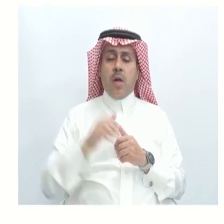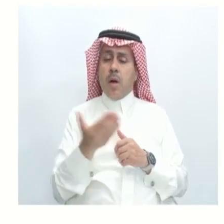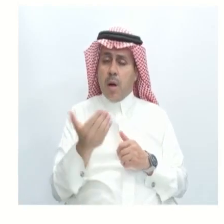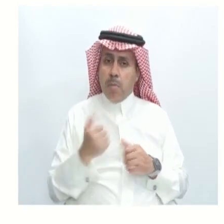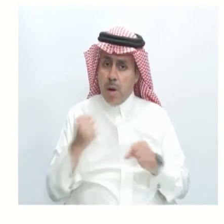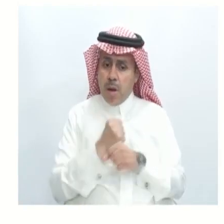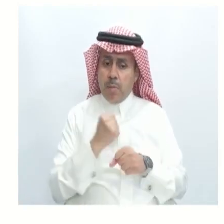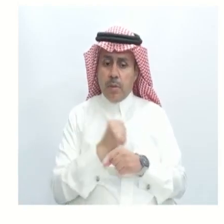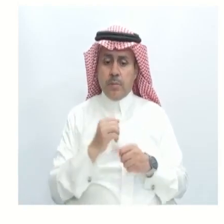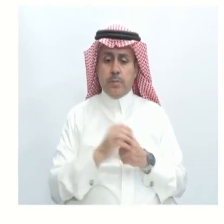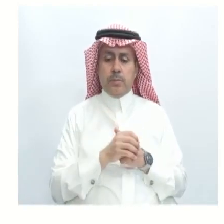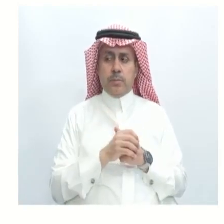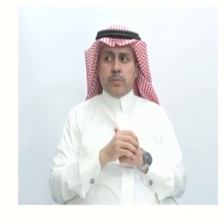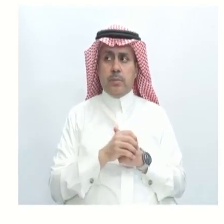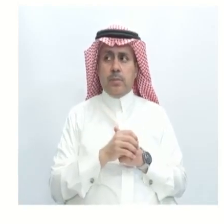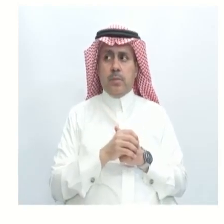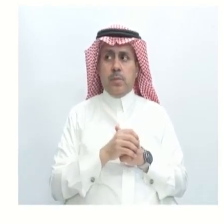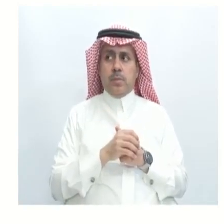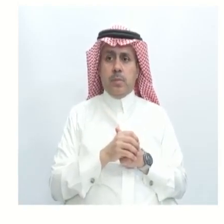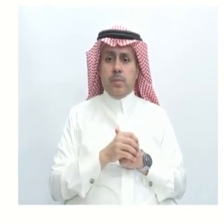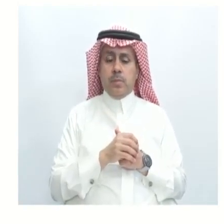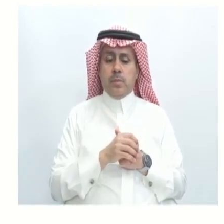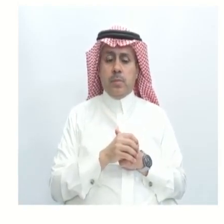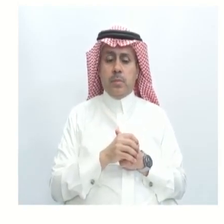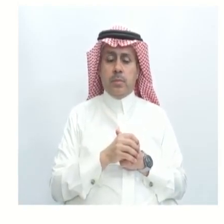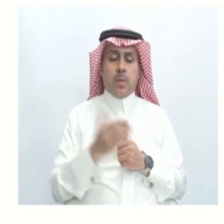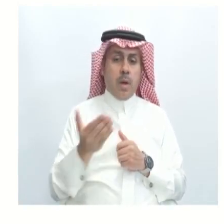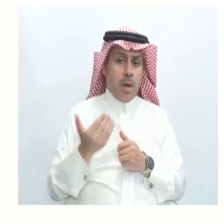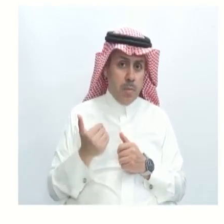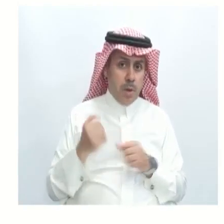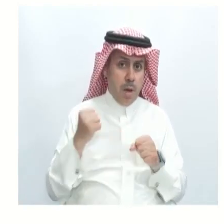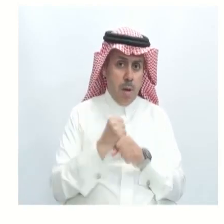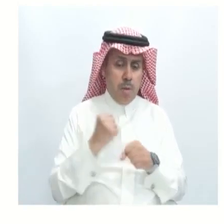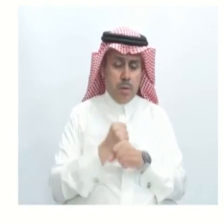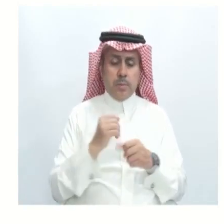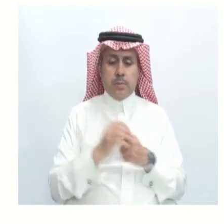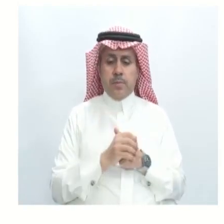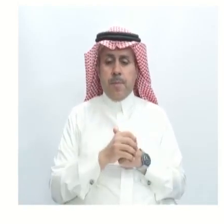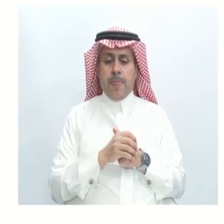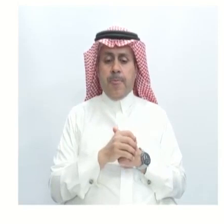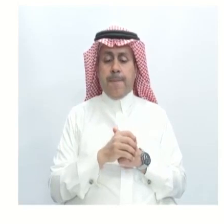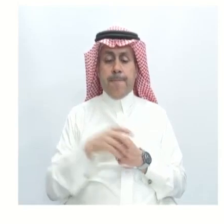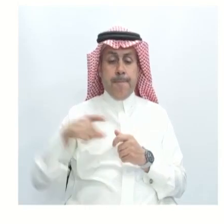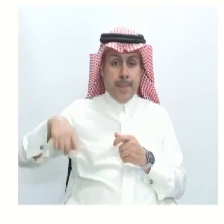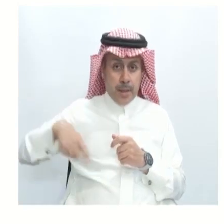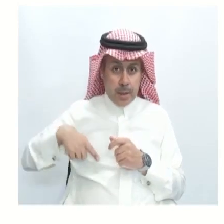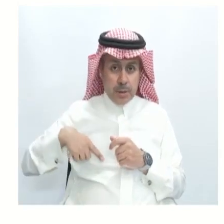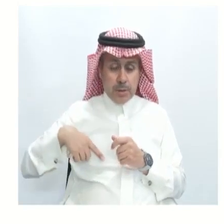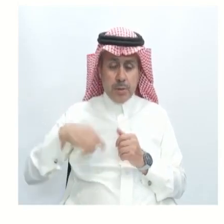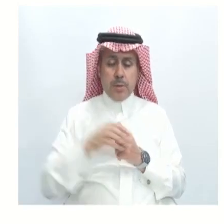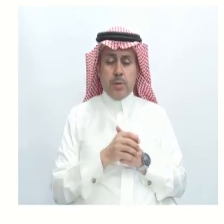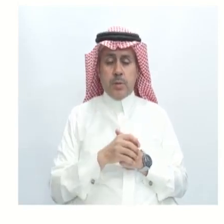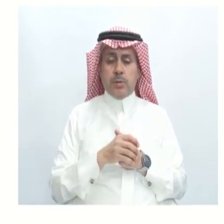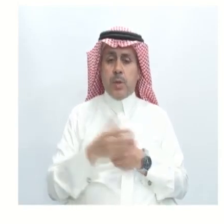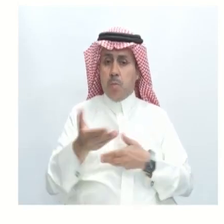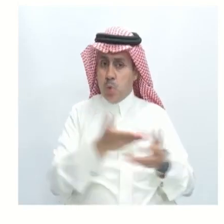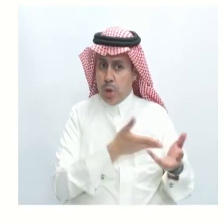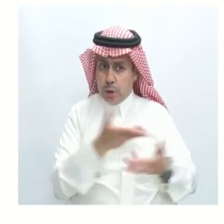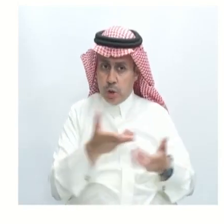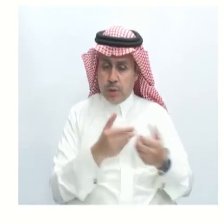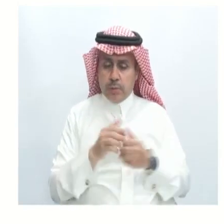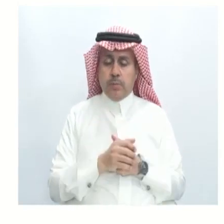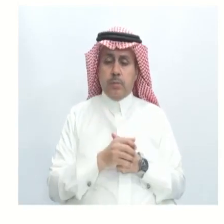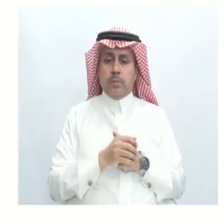يباشروا اعمالهم قسموا رئيس واعضاء الهيئه قبل ان يباشر اعمالهم رئاسه اداره اجتماعات الهيئه ومناقشاتها